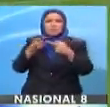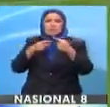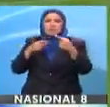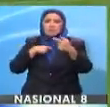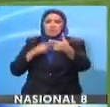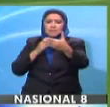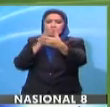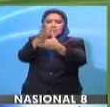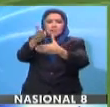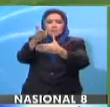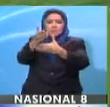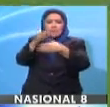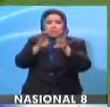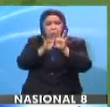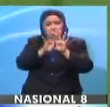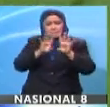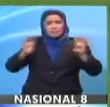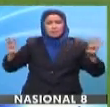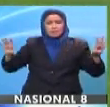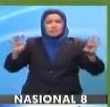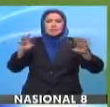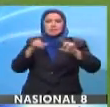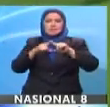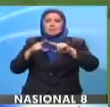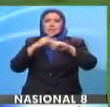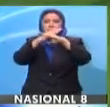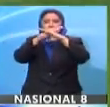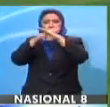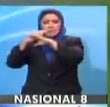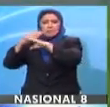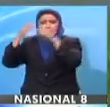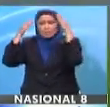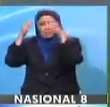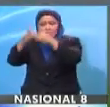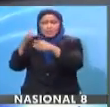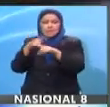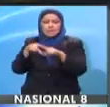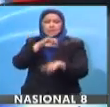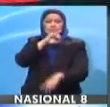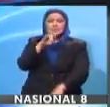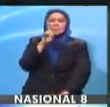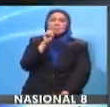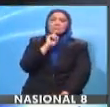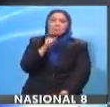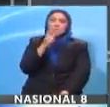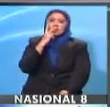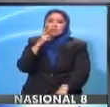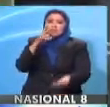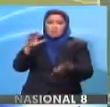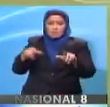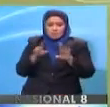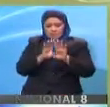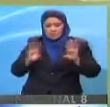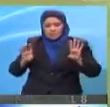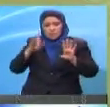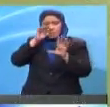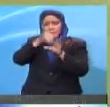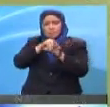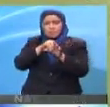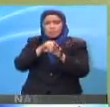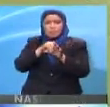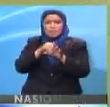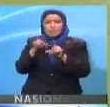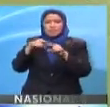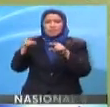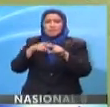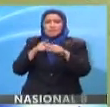serangan J tampak terlalu mengharapkan sentuhanano figa untuk mengetuai barisan serangan mengekori dua